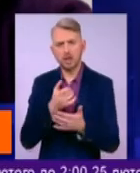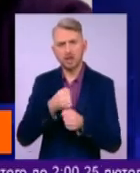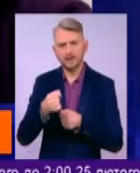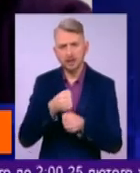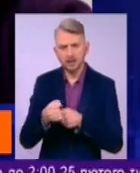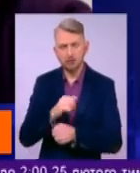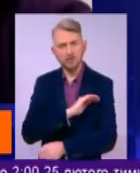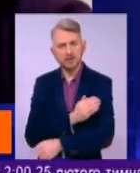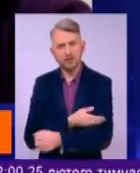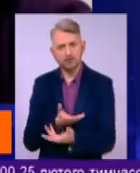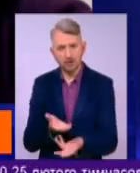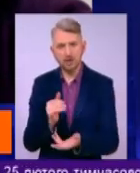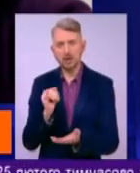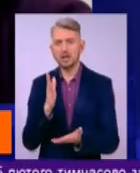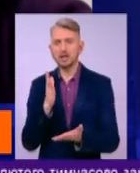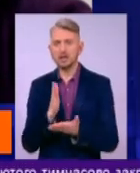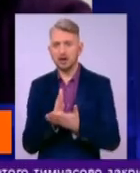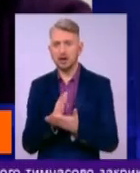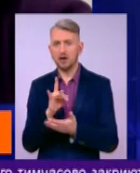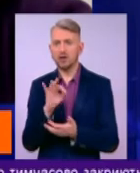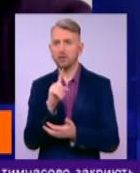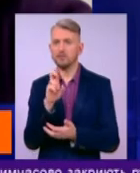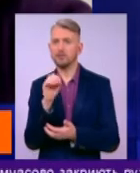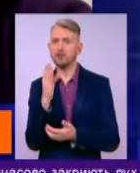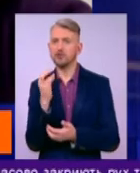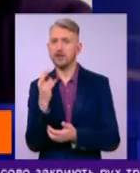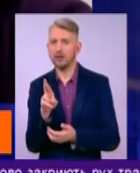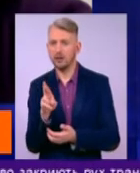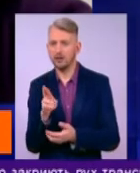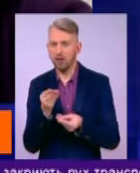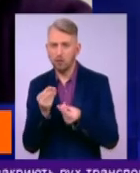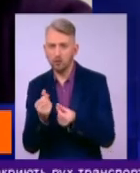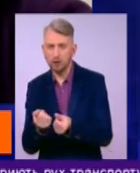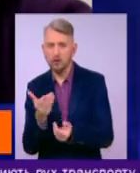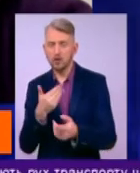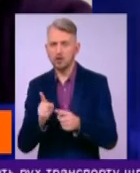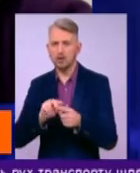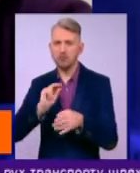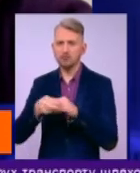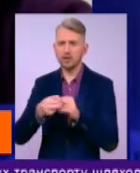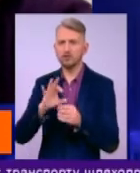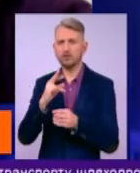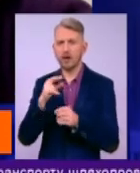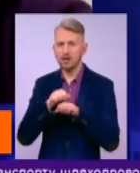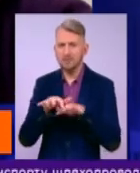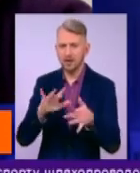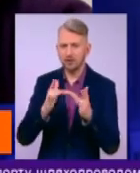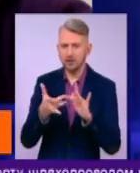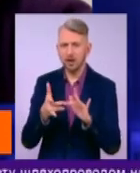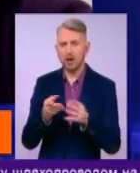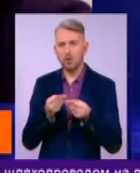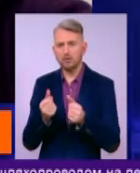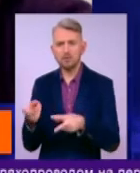тобто фізичне, і є розбещення. Якщо це, наприклад, через соціальні мережі або розбещення без